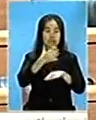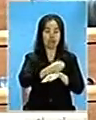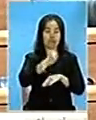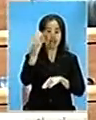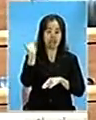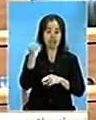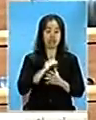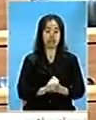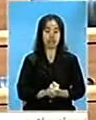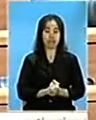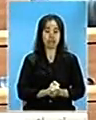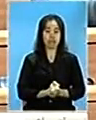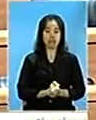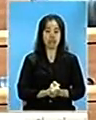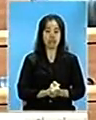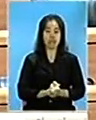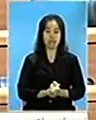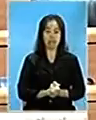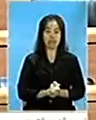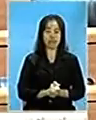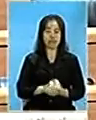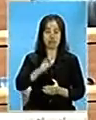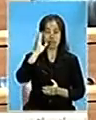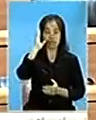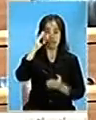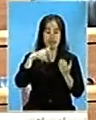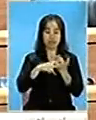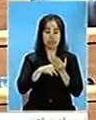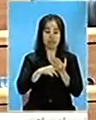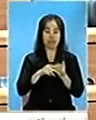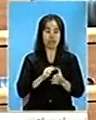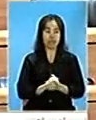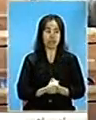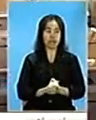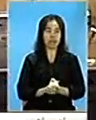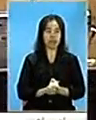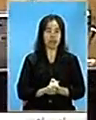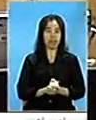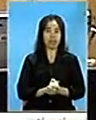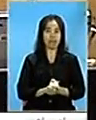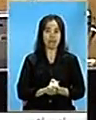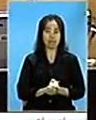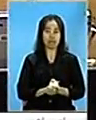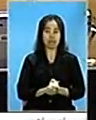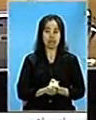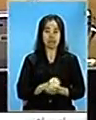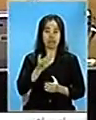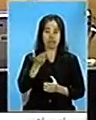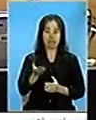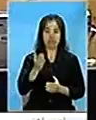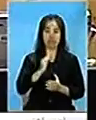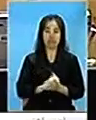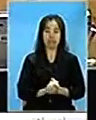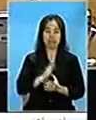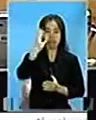ท่านเป็นสภาพัฒนา ท่านบุชราครับมีผู้ประท้วงเชิญครับท่